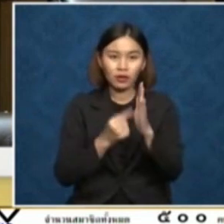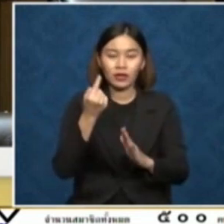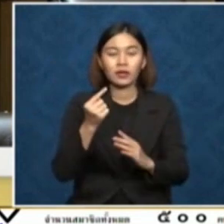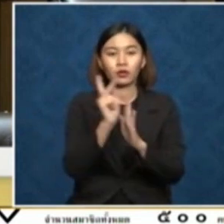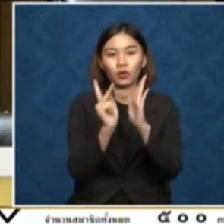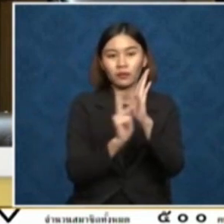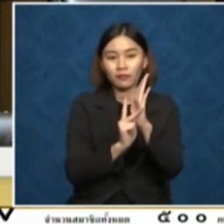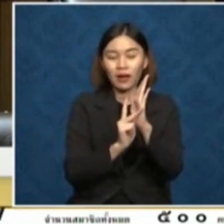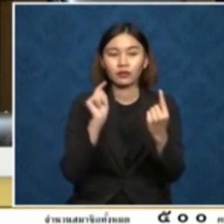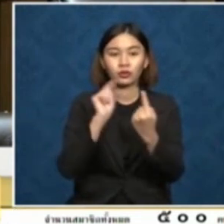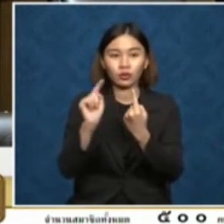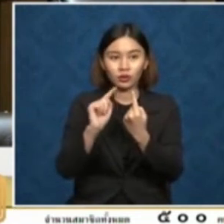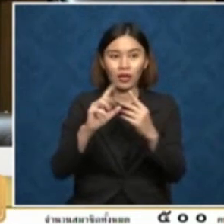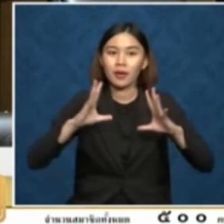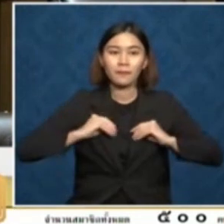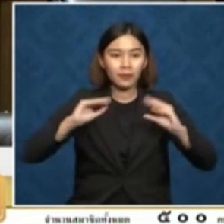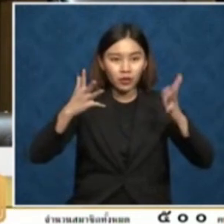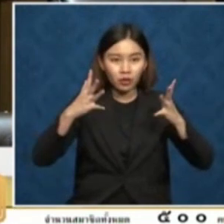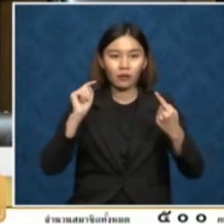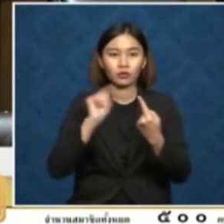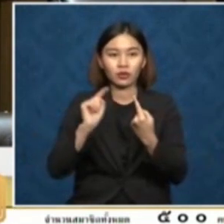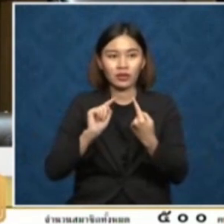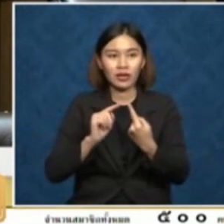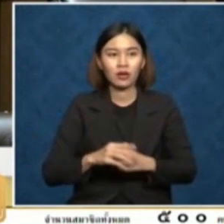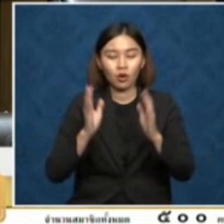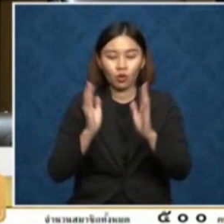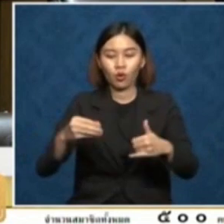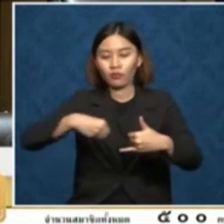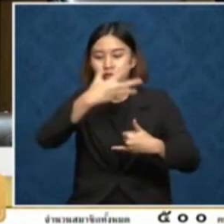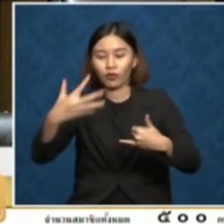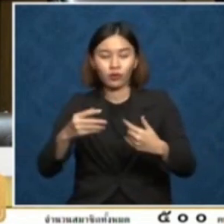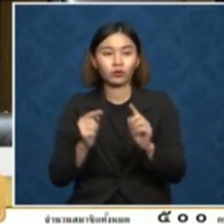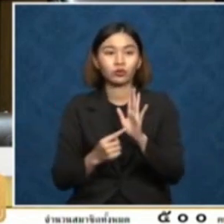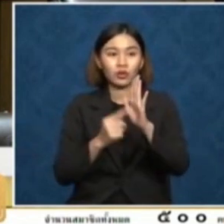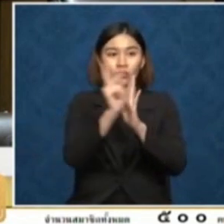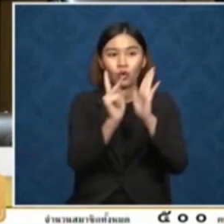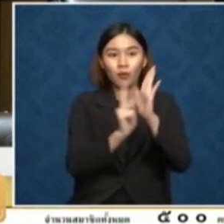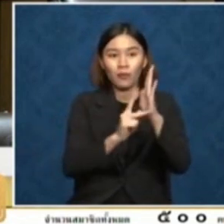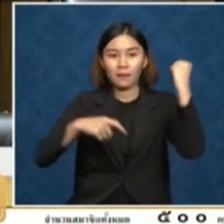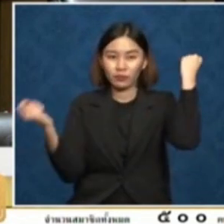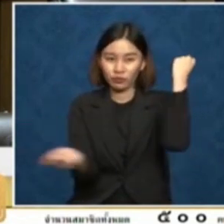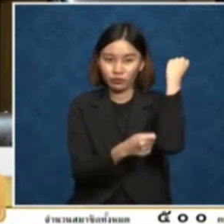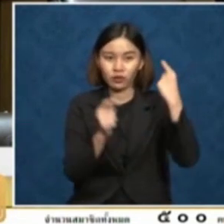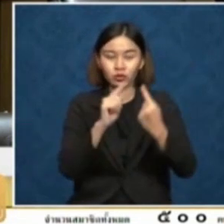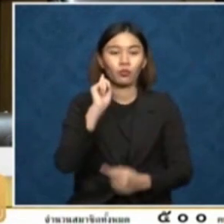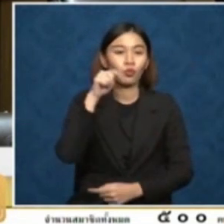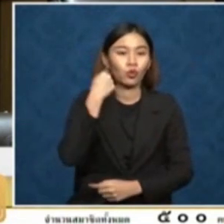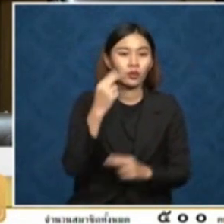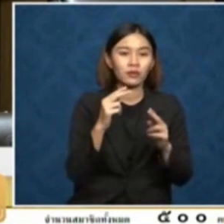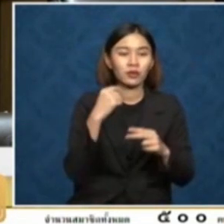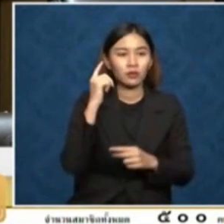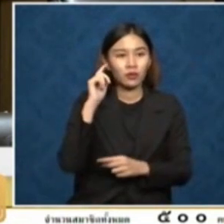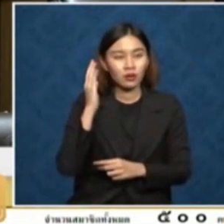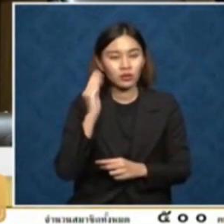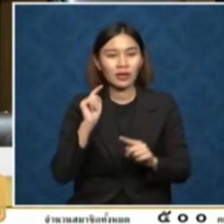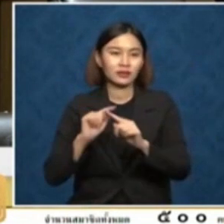ศอื่นๆจนถึงวาระสุดท้ายของชีวิตในประเทศไทยนะคะขณะเดียวกันเองเราก็มีกฎหมายนะคะที่เกี่ยวข้องกับผู้มีความหลากหลายท